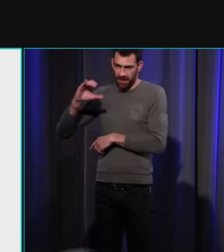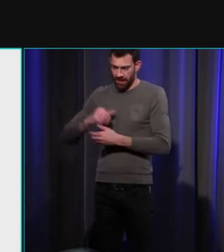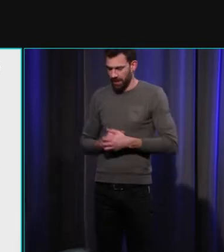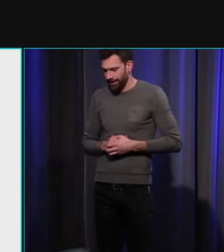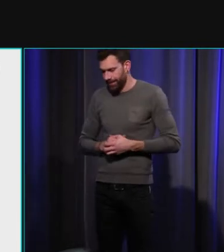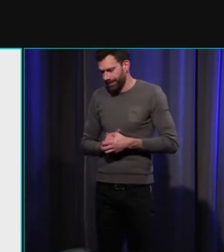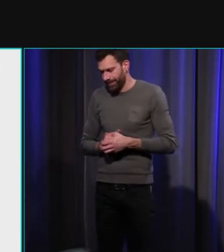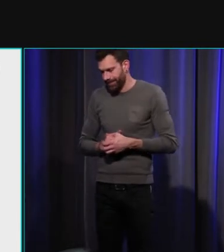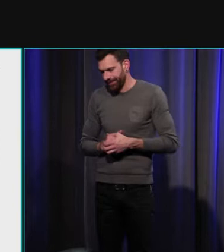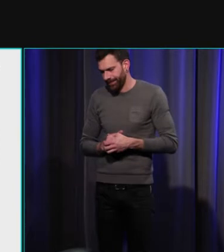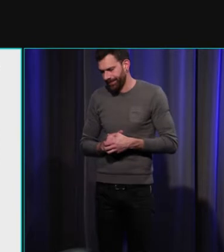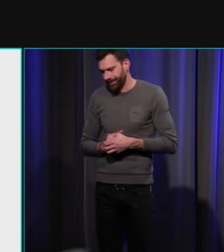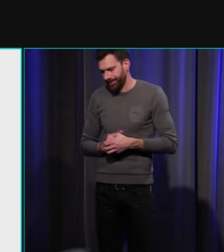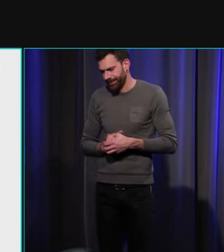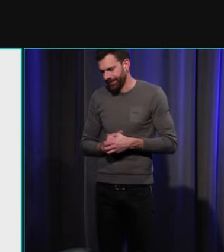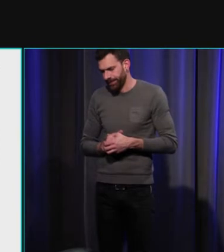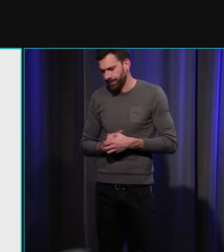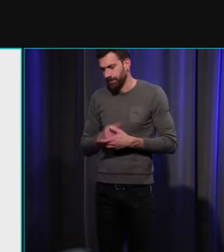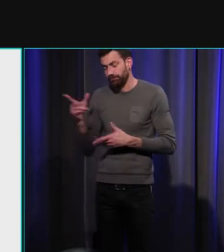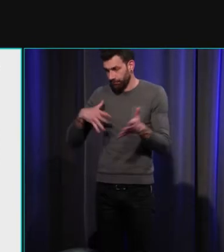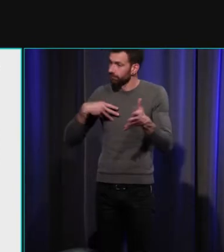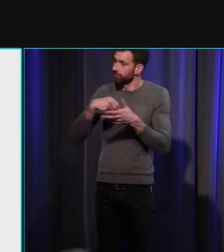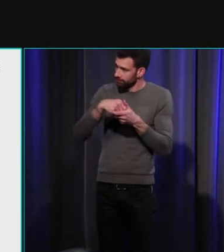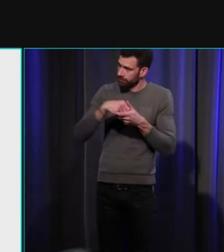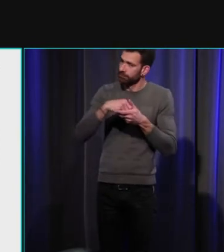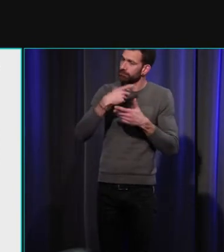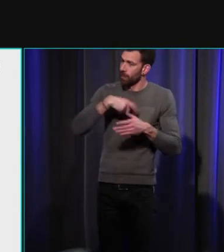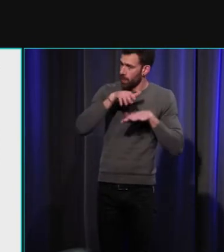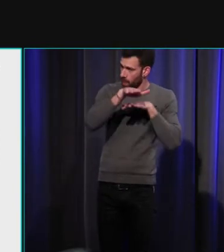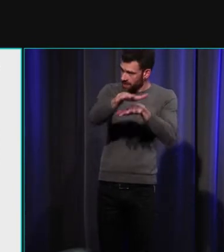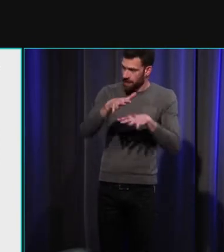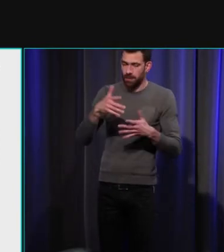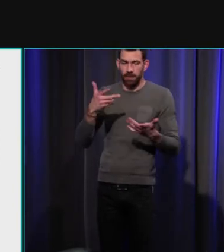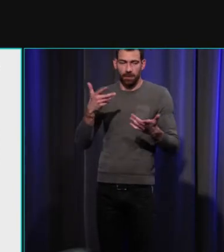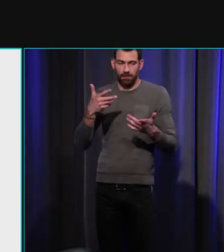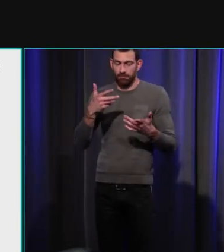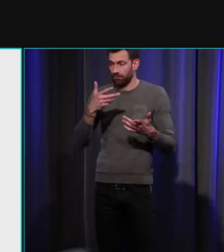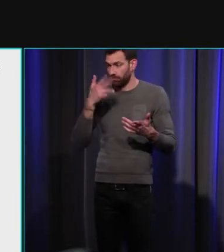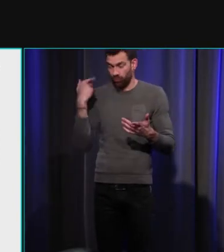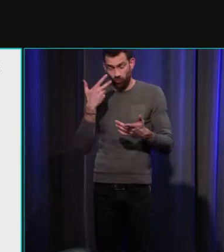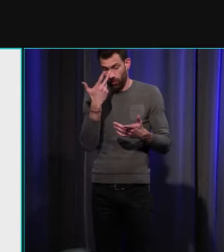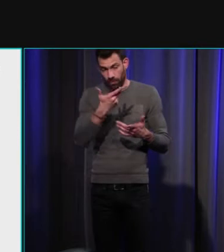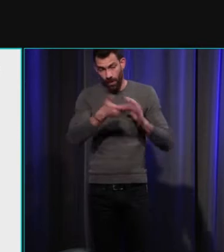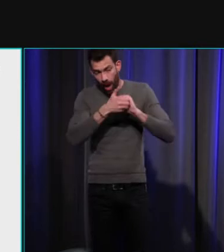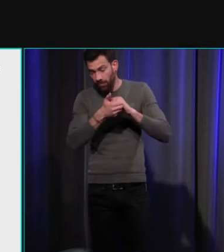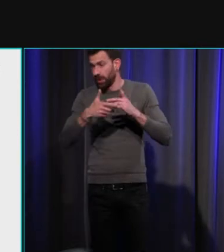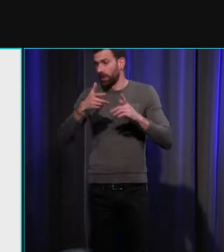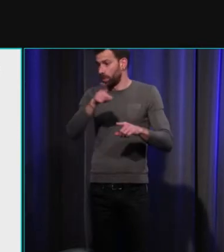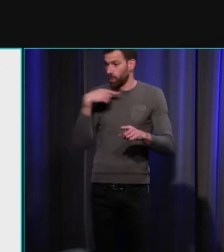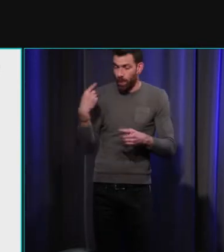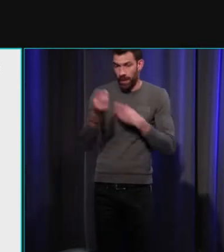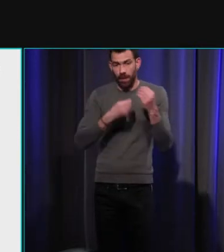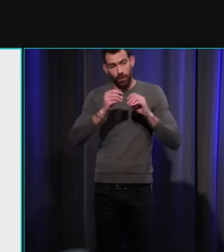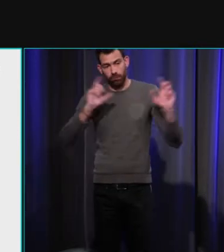perseigne qui est allé à la croisade mais il a vu où ses amis ont été trucider ou emprisonnés et